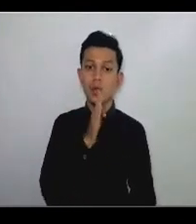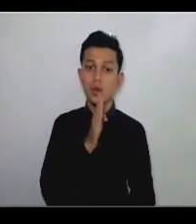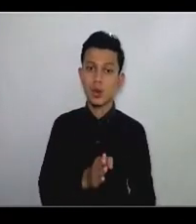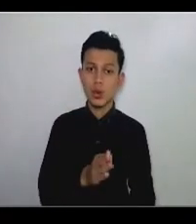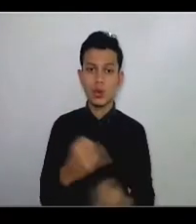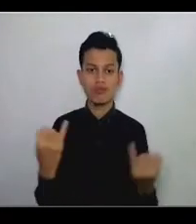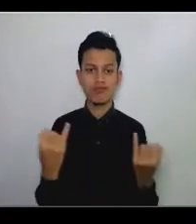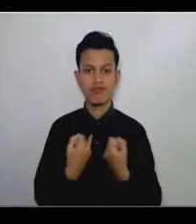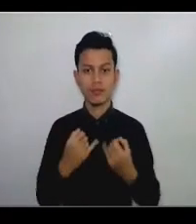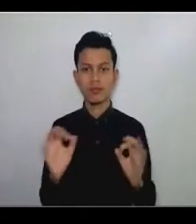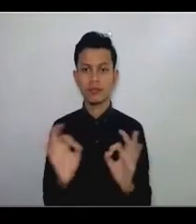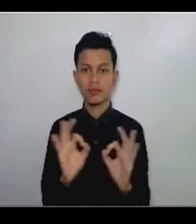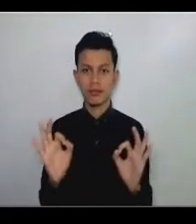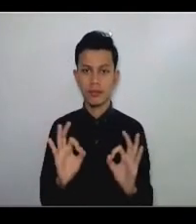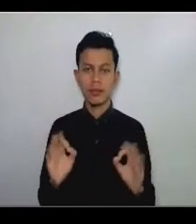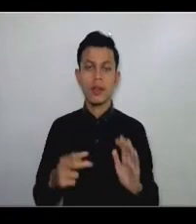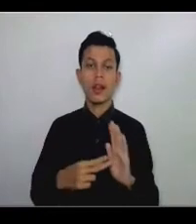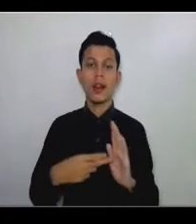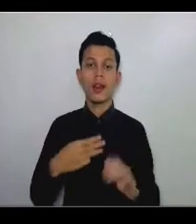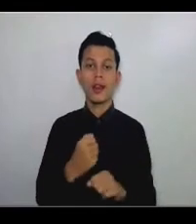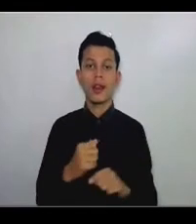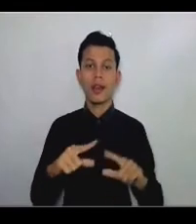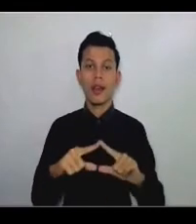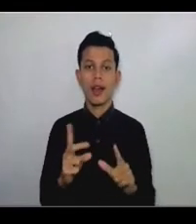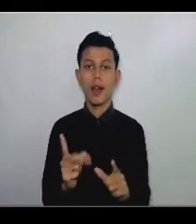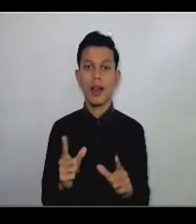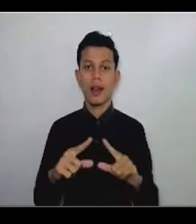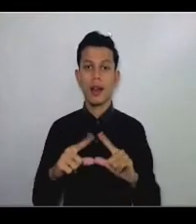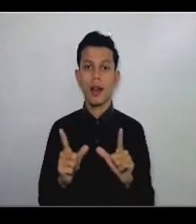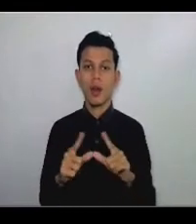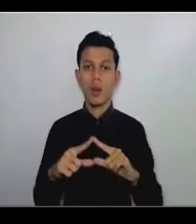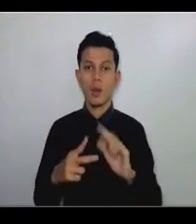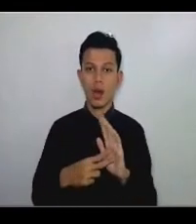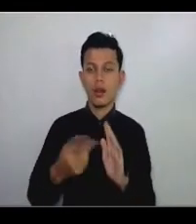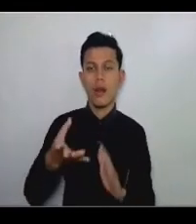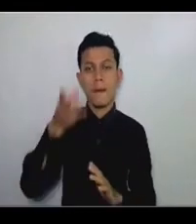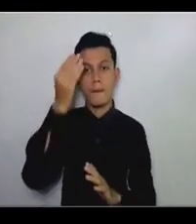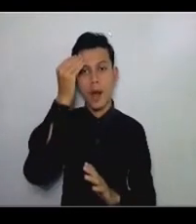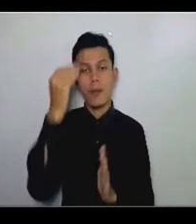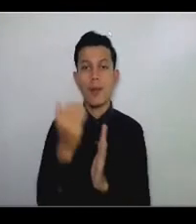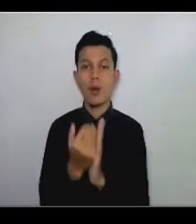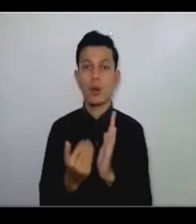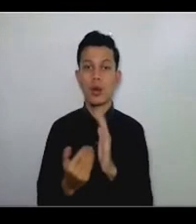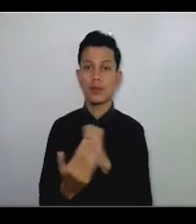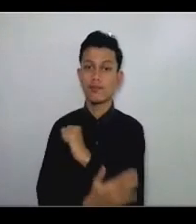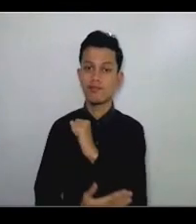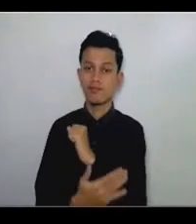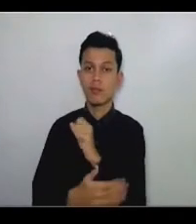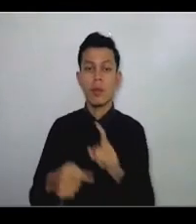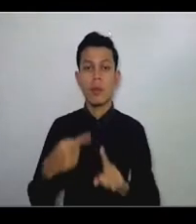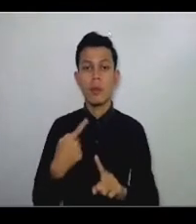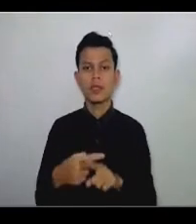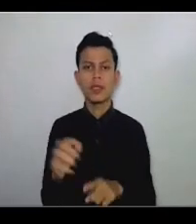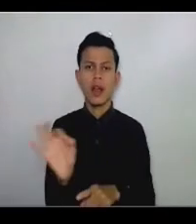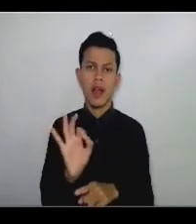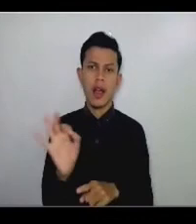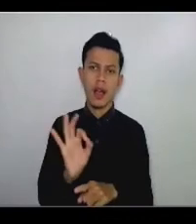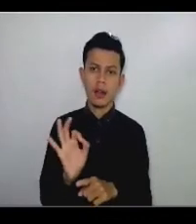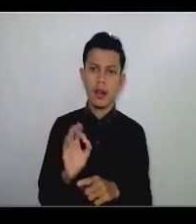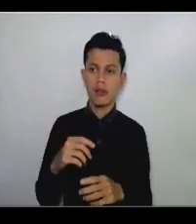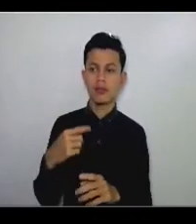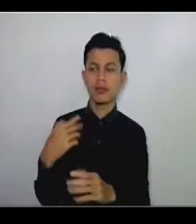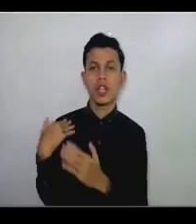tercela negarawan yang menguasai konstitusi dan ketatanegaraan serta tidak merang sebagai pejabat negara